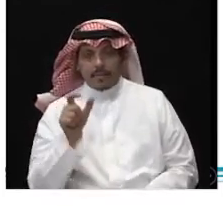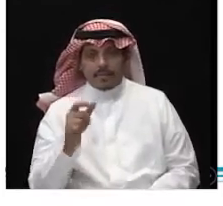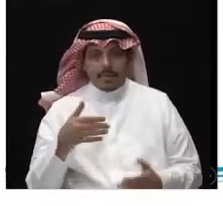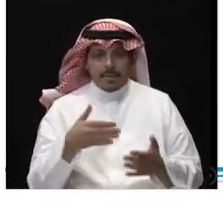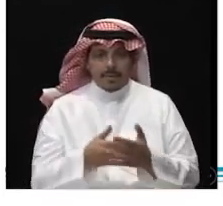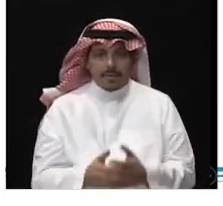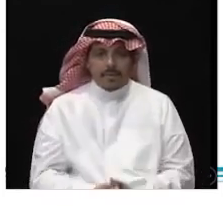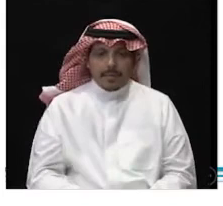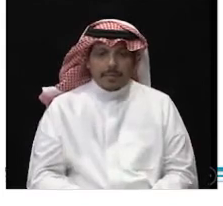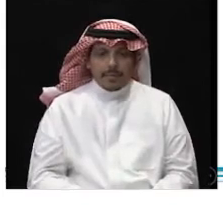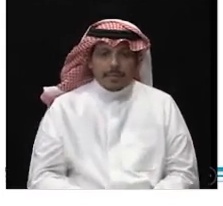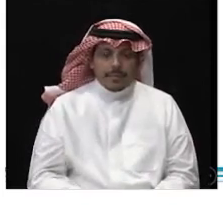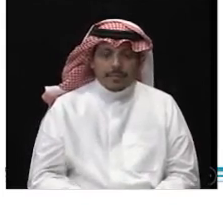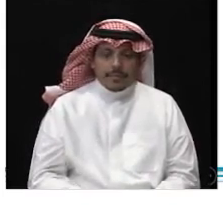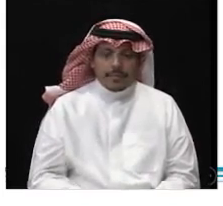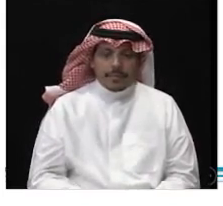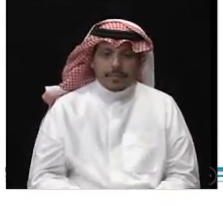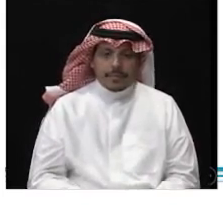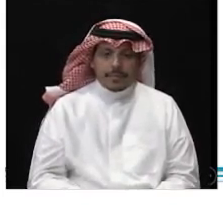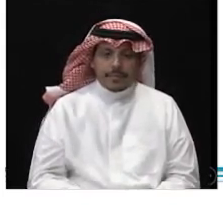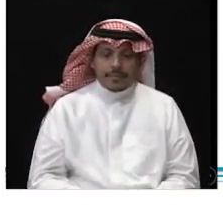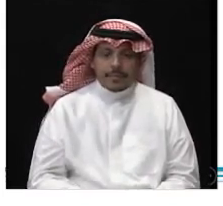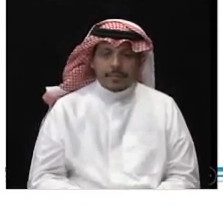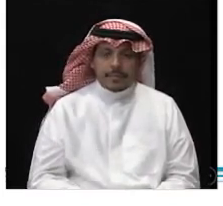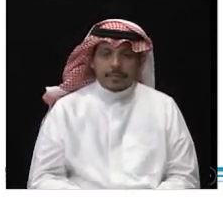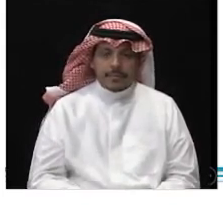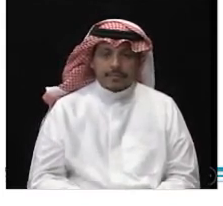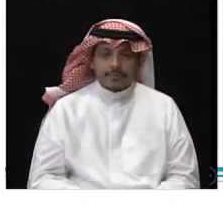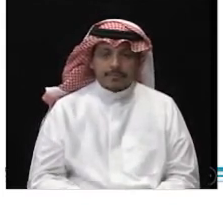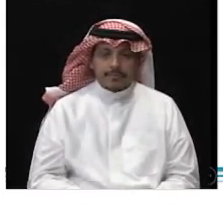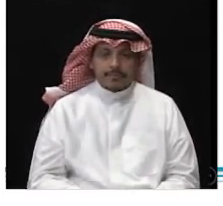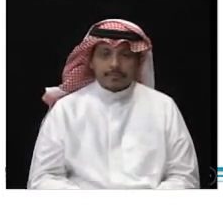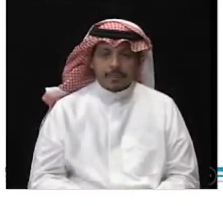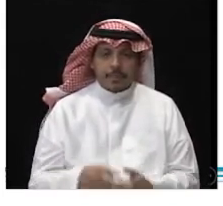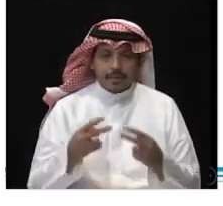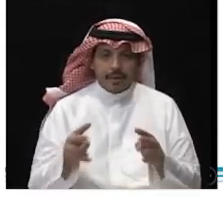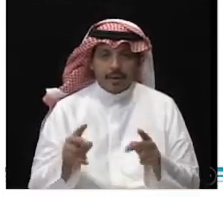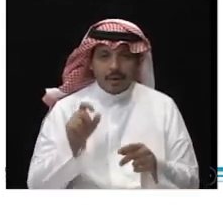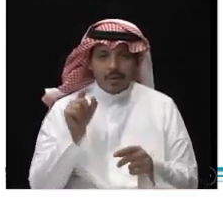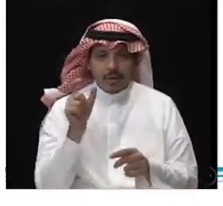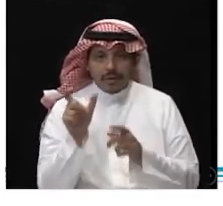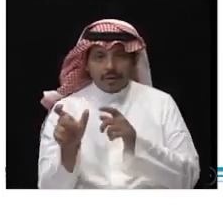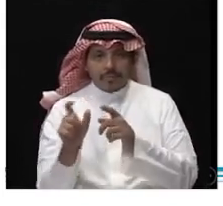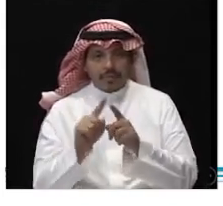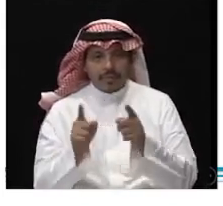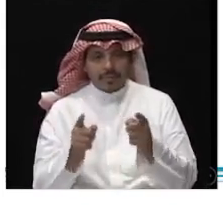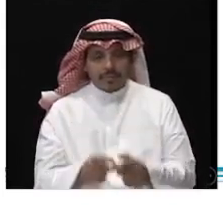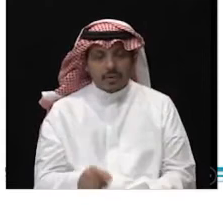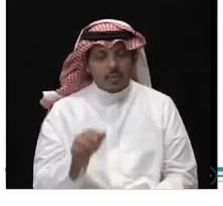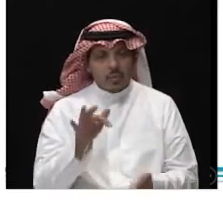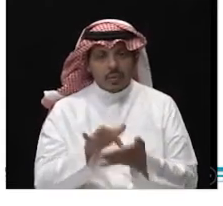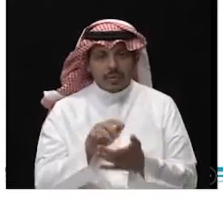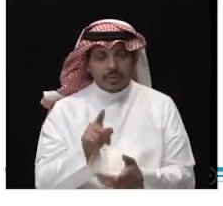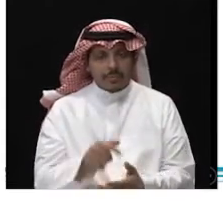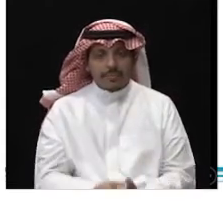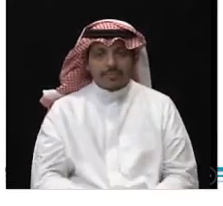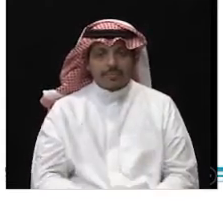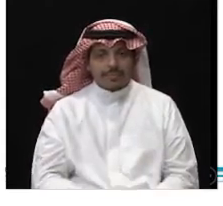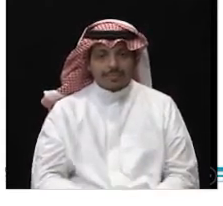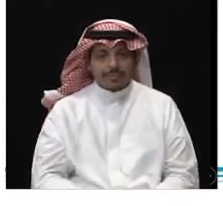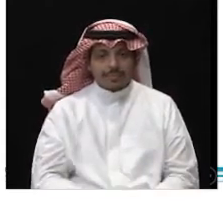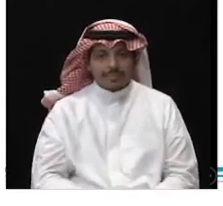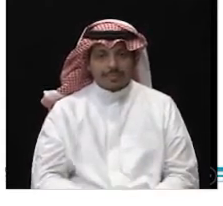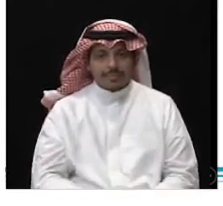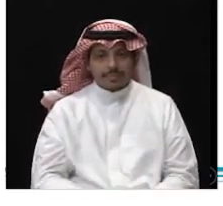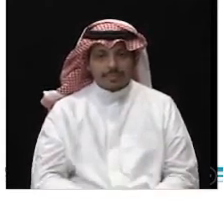في آخر الكلمة دائما وأبدا في آخر الكلمة، ولا يكون في أولها ولا في وسطها.